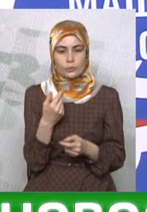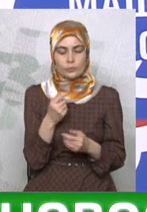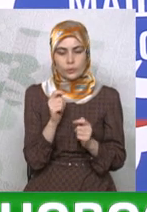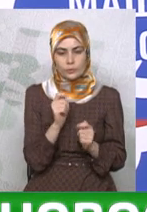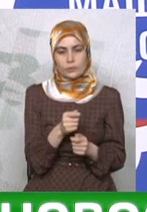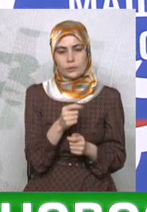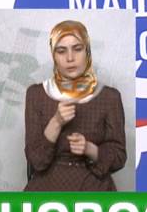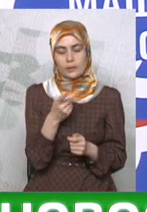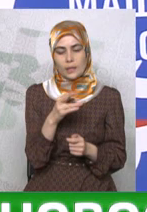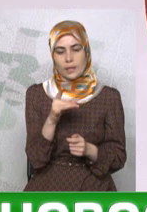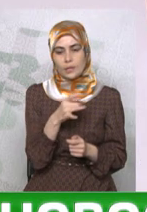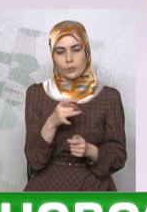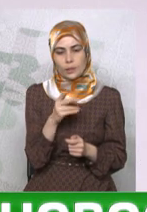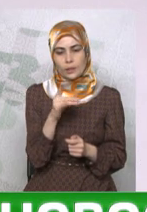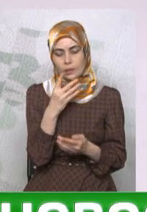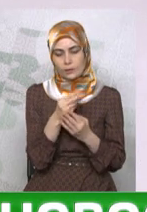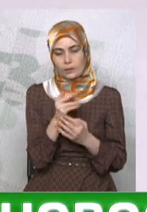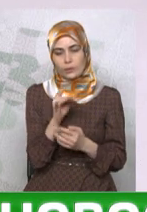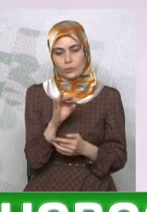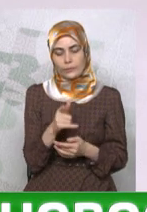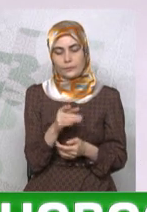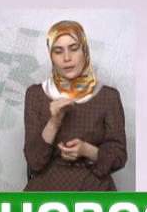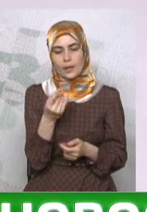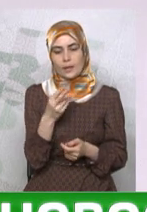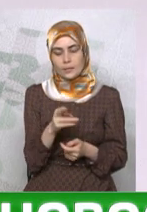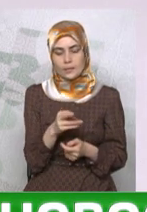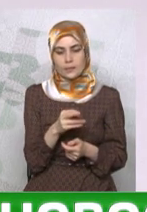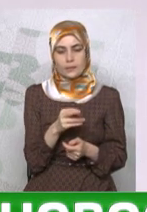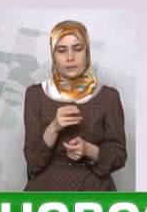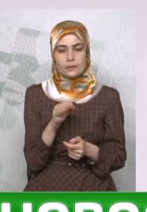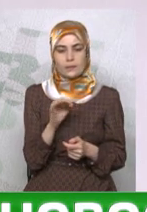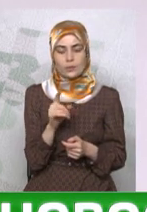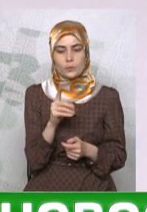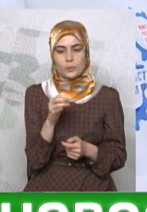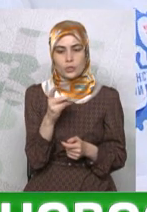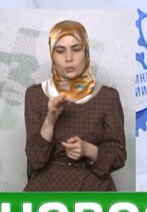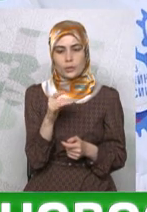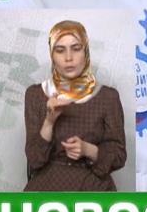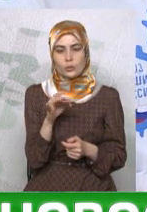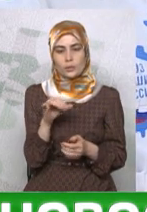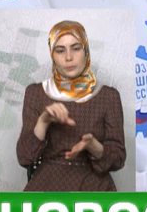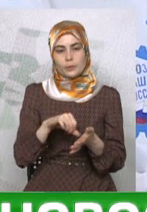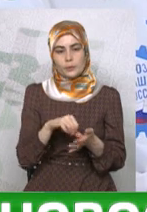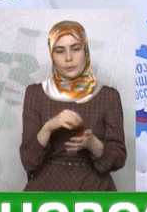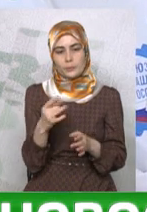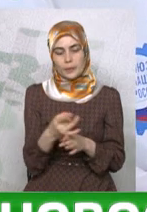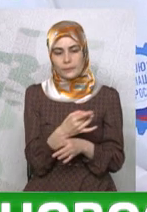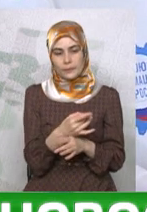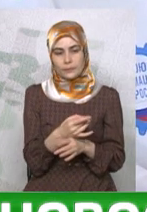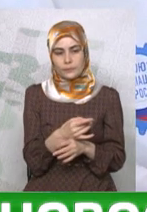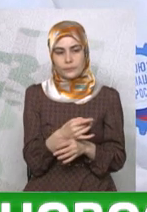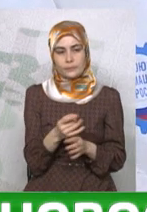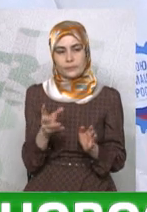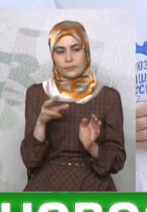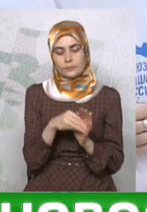для республики, для наших граждан. В акции Ингушское региональное отделение «Союз машиностроителей России» принимает участие впервые.